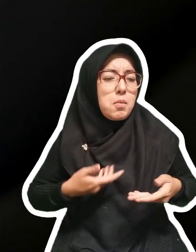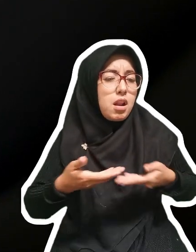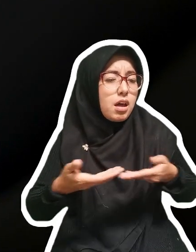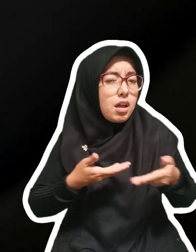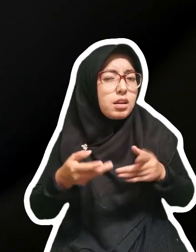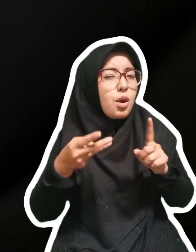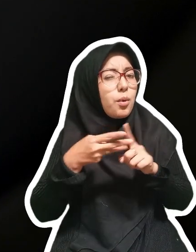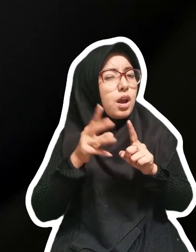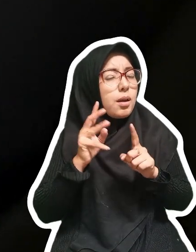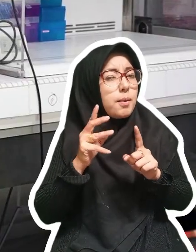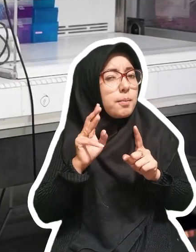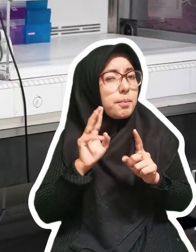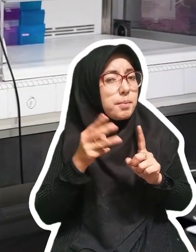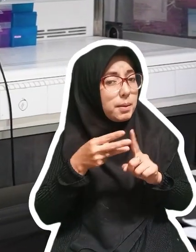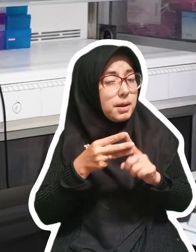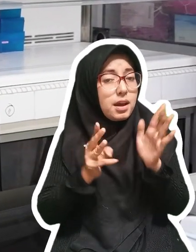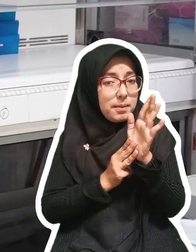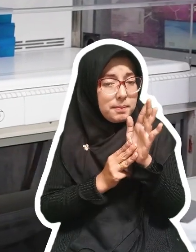melayani atau WBBM.